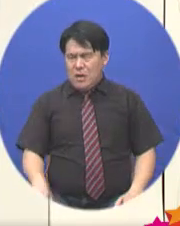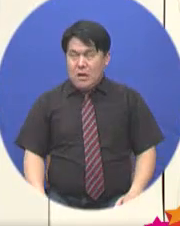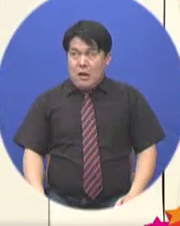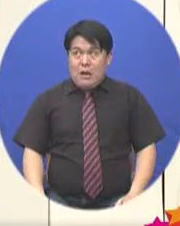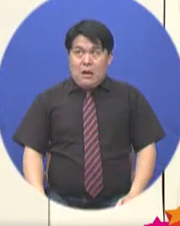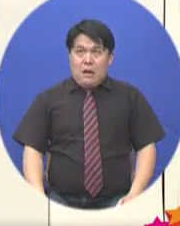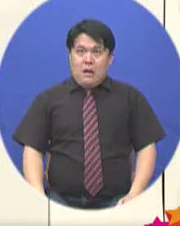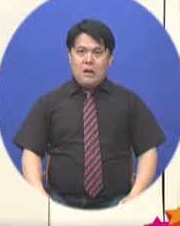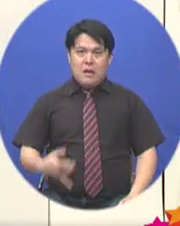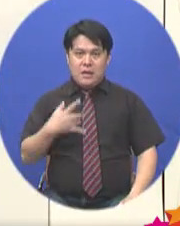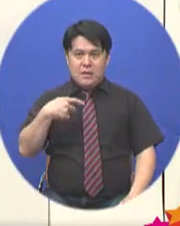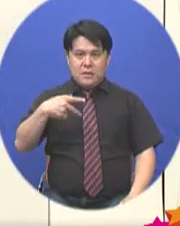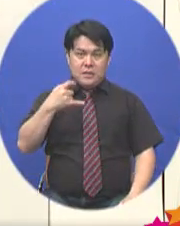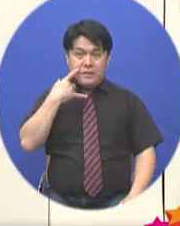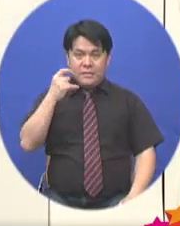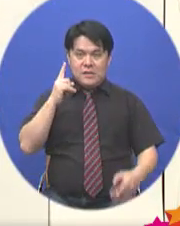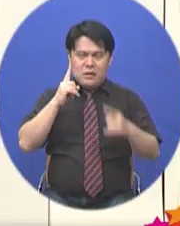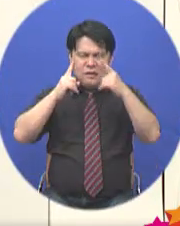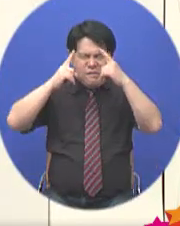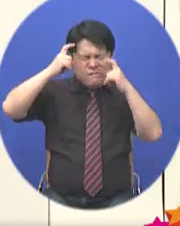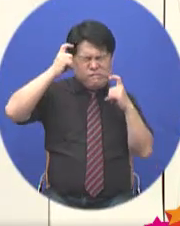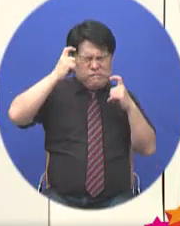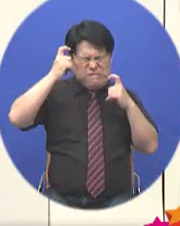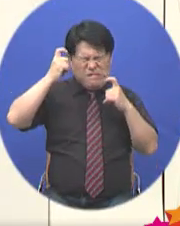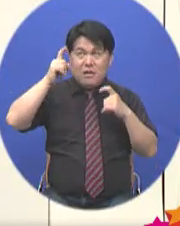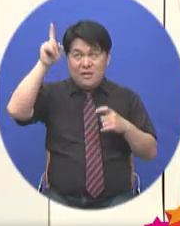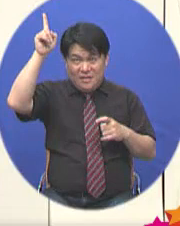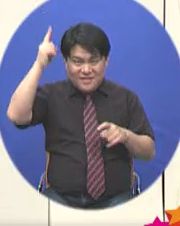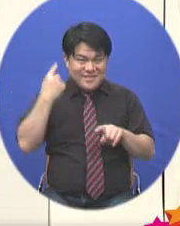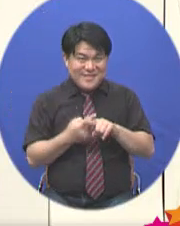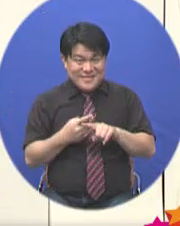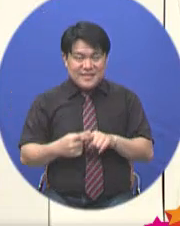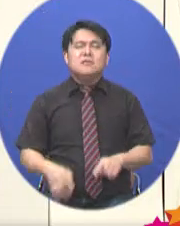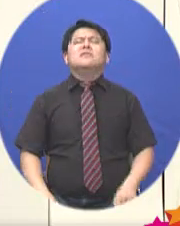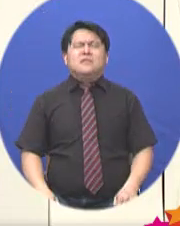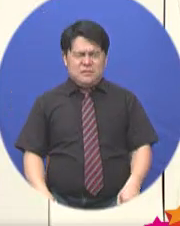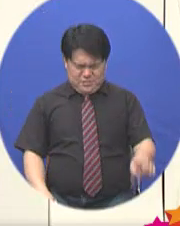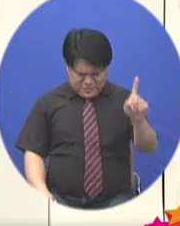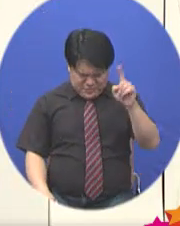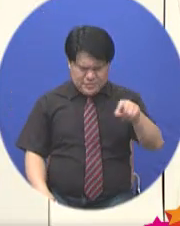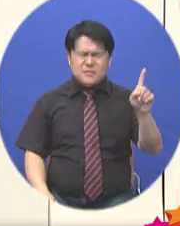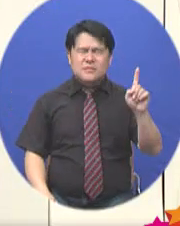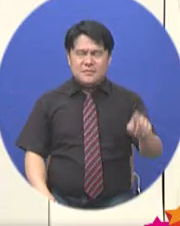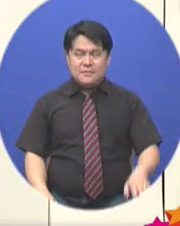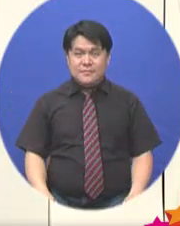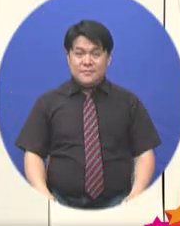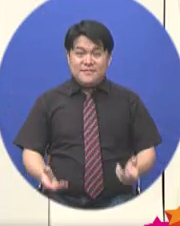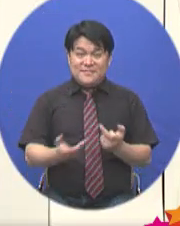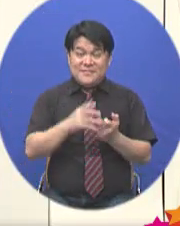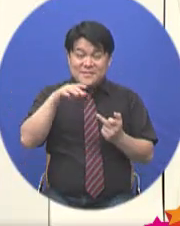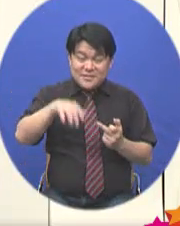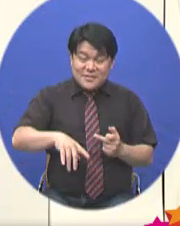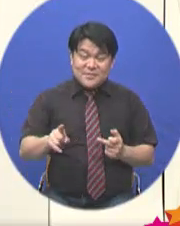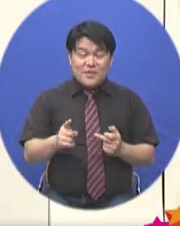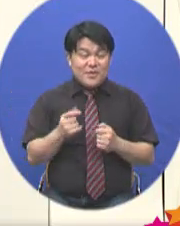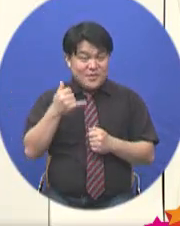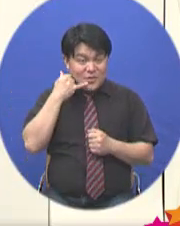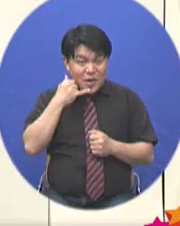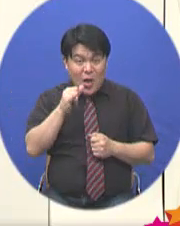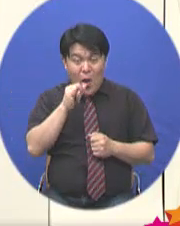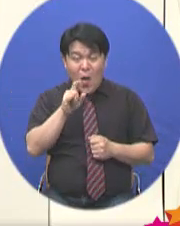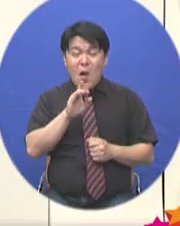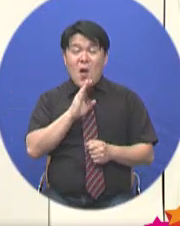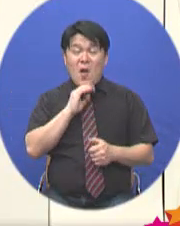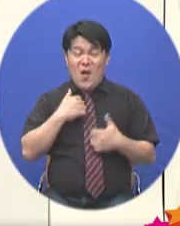즉 시어머니가 찌푸린 그냥 하늘이네요. 예예 예, 찌푸린 하늘입니다. 네. 아유 또 제주도에서 이렇게 전화를 주시고